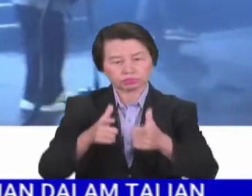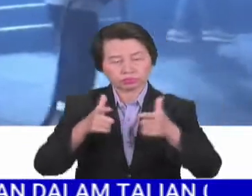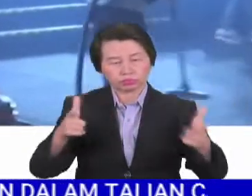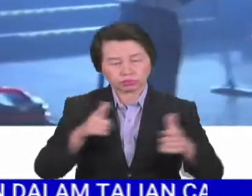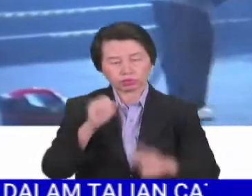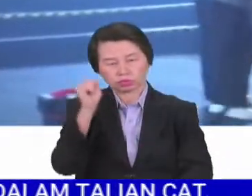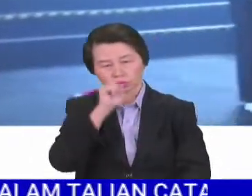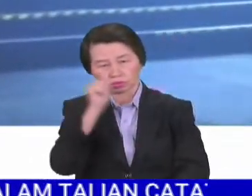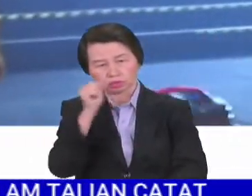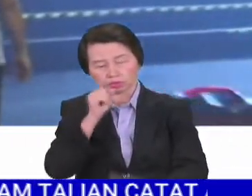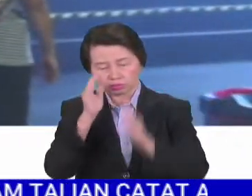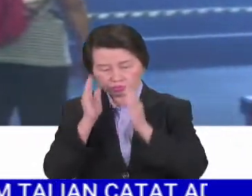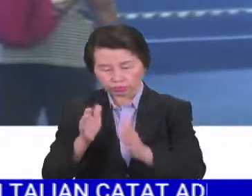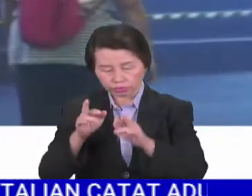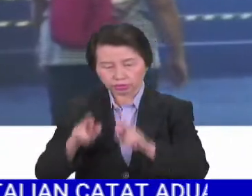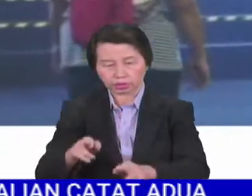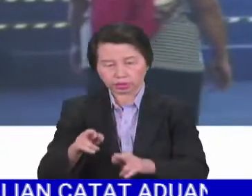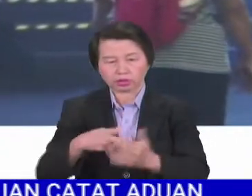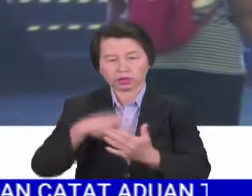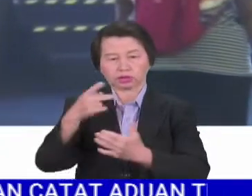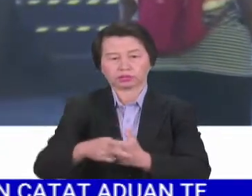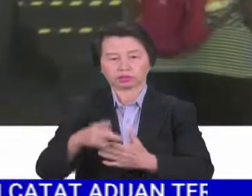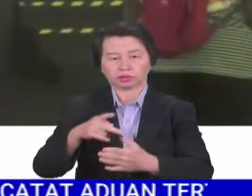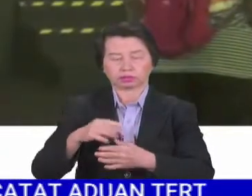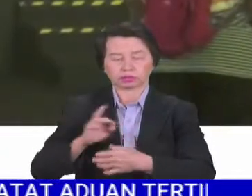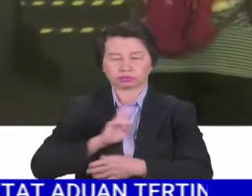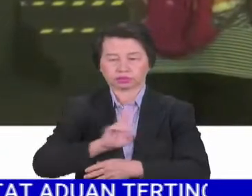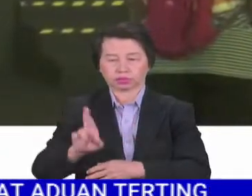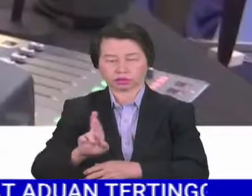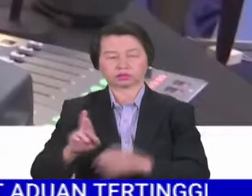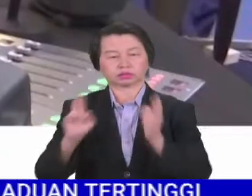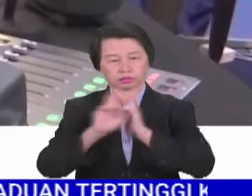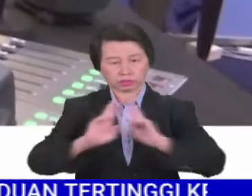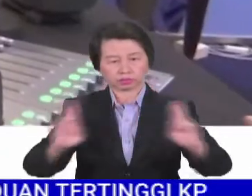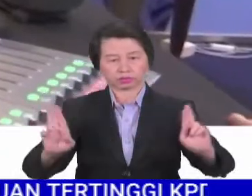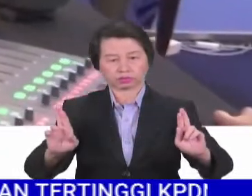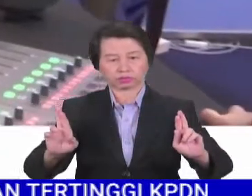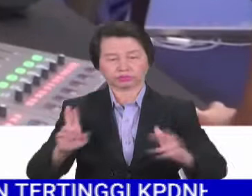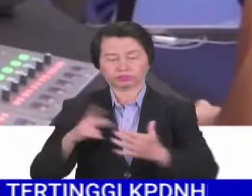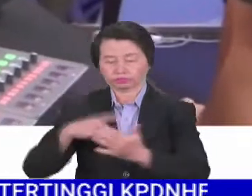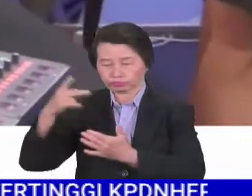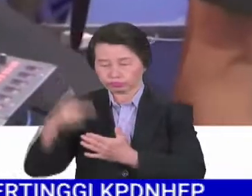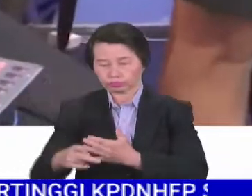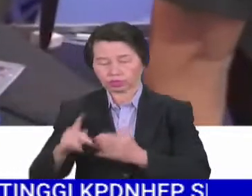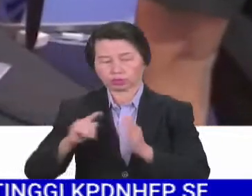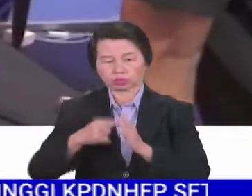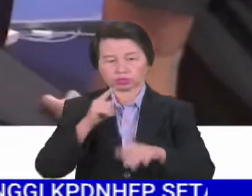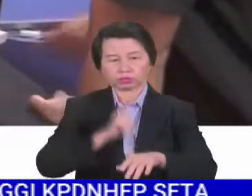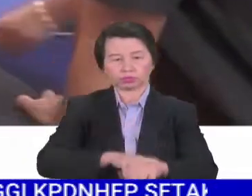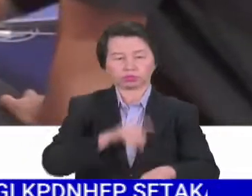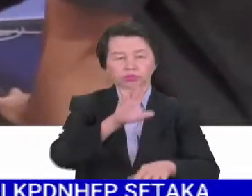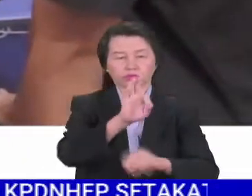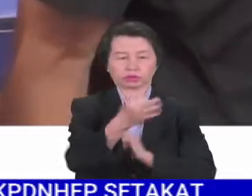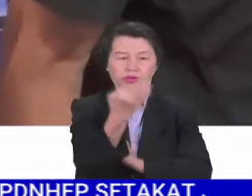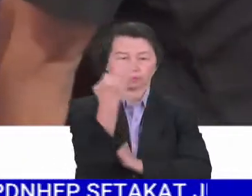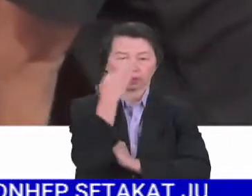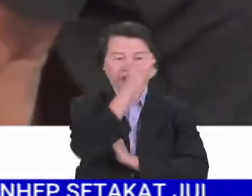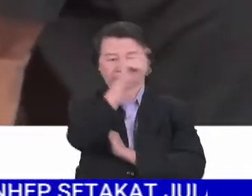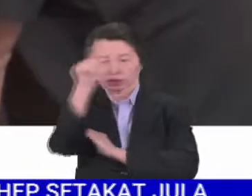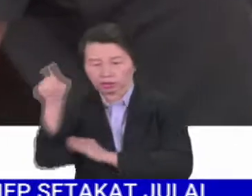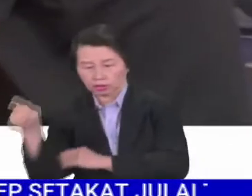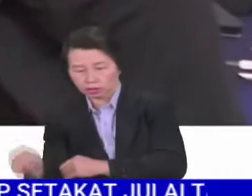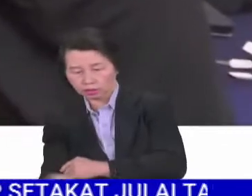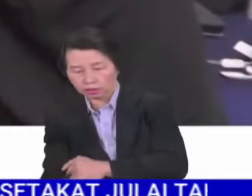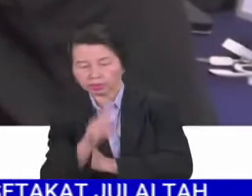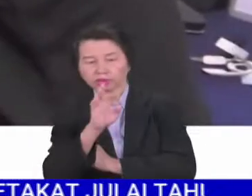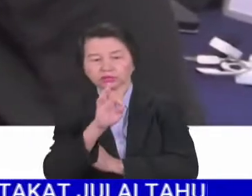Sarawak, kenduri rakyat serta program berbentuk kerohanian yang disediakan. Program yang bermula dari pukul 9 pagi hingga 9 malam